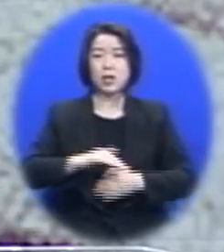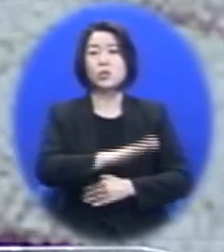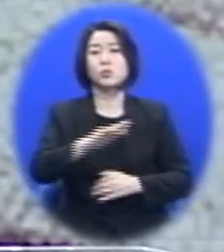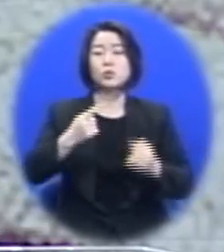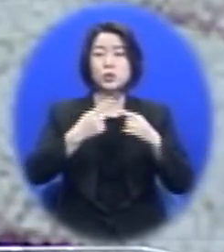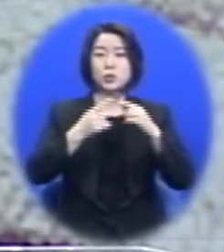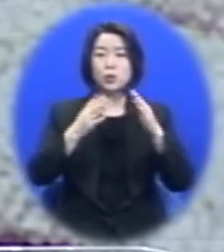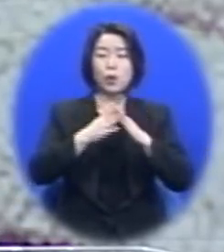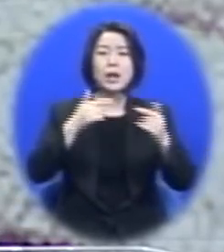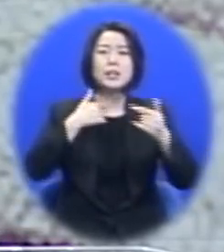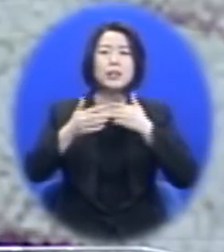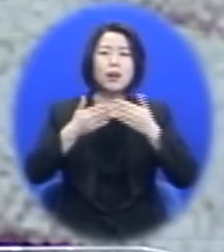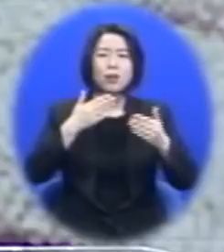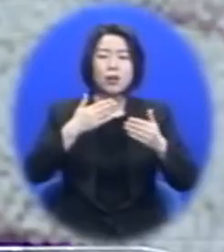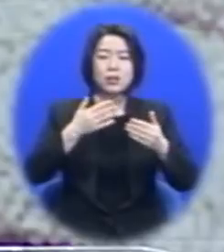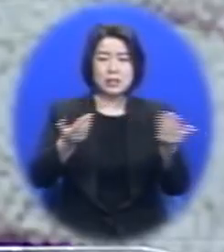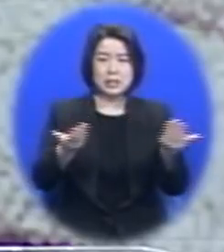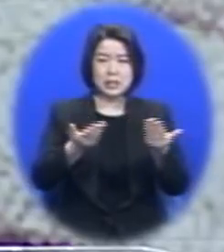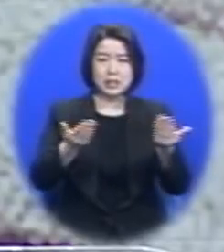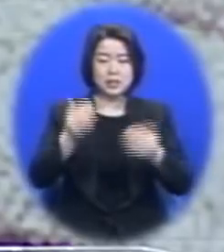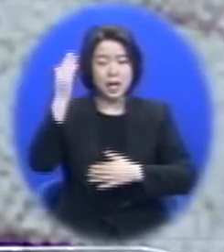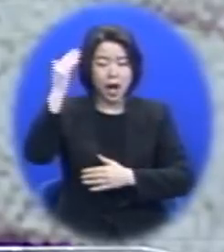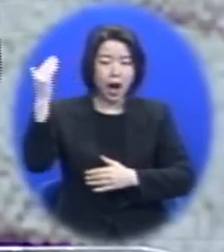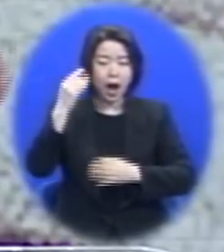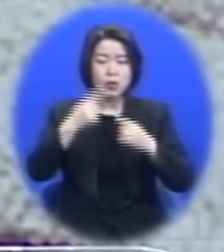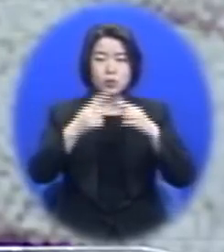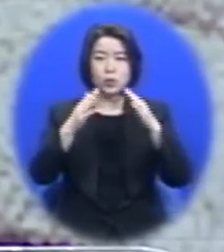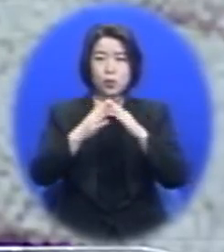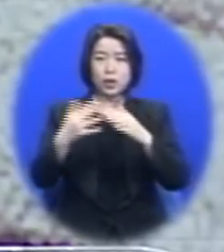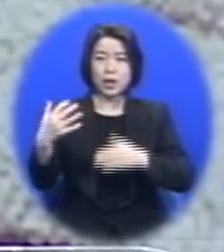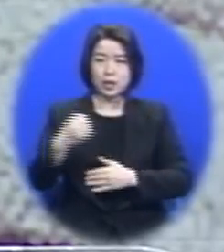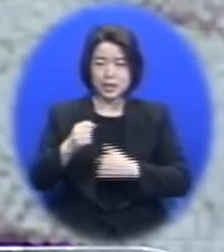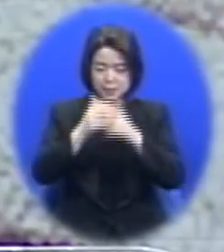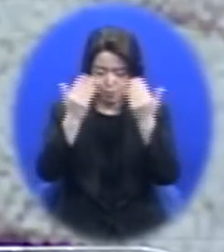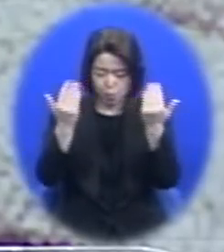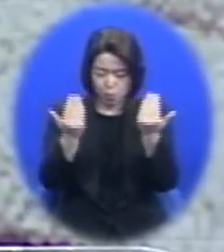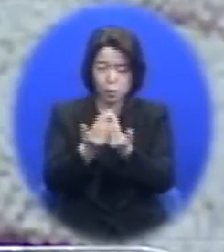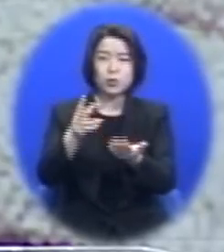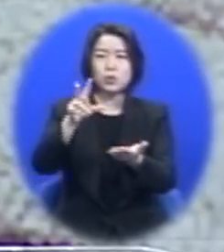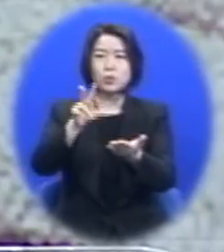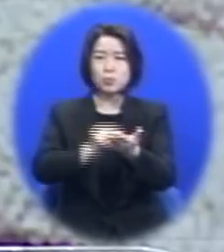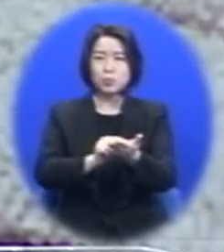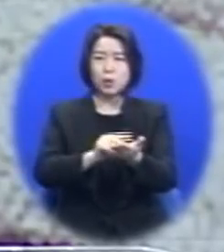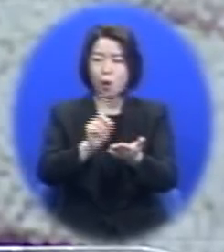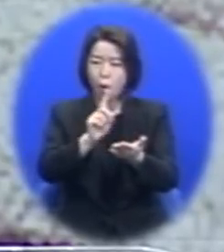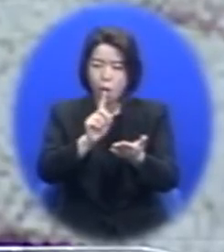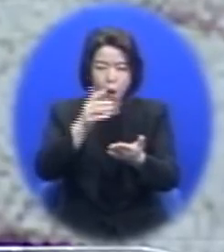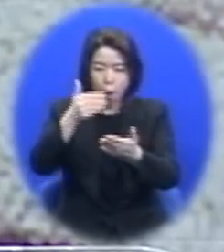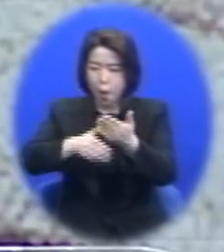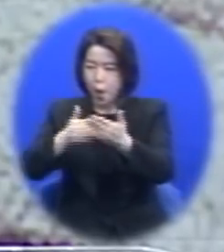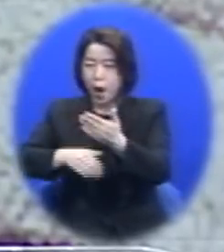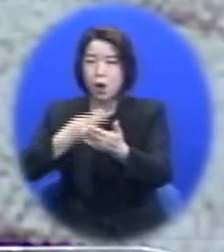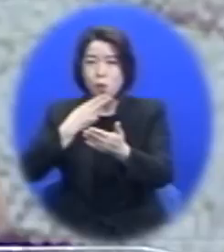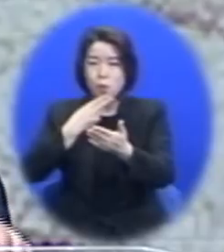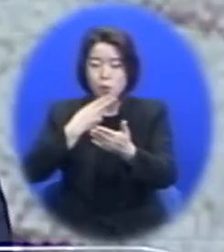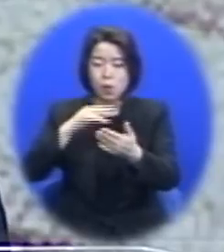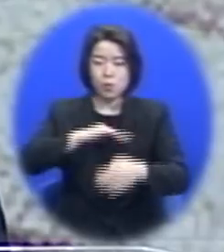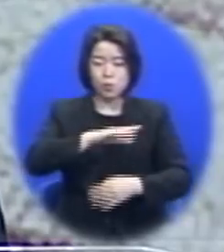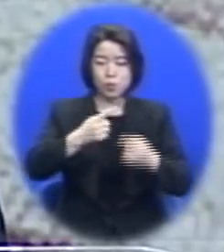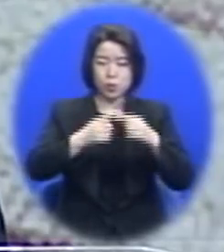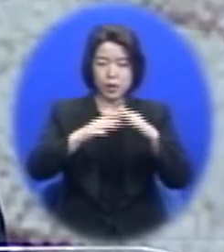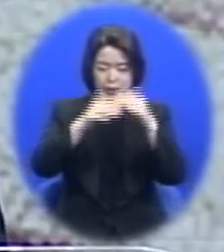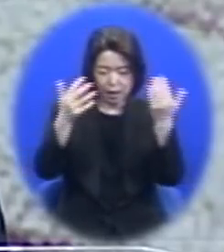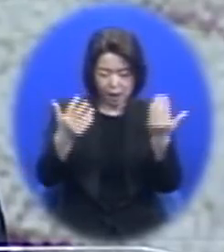겪었던 일은 한국교회가 가지고 있는 모든 문제의 어느거 하나 빠짐없이 우리 교회가 다 가지고